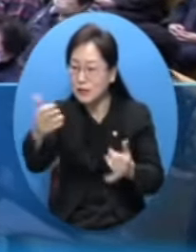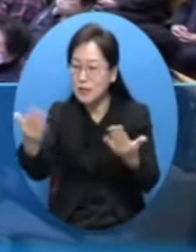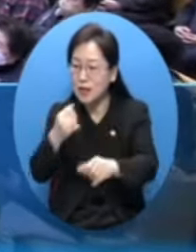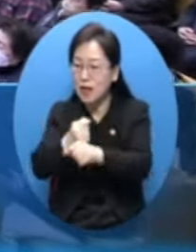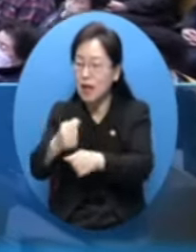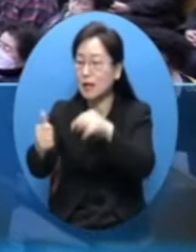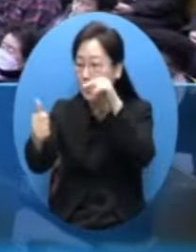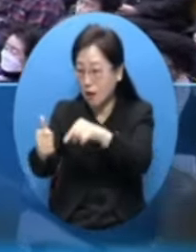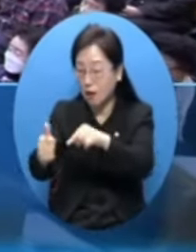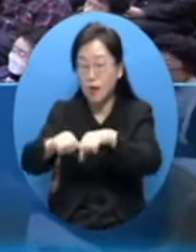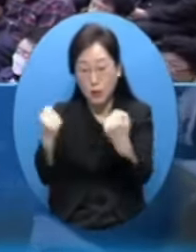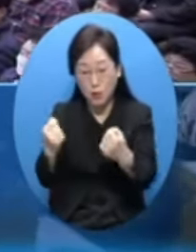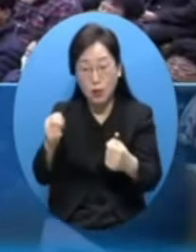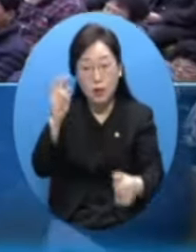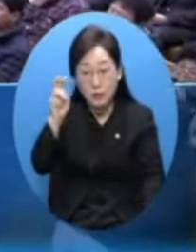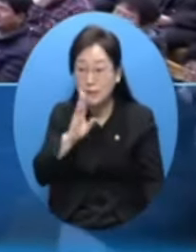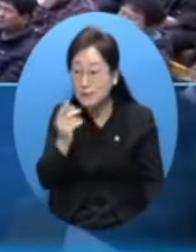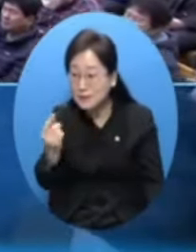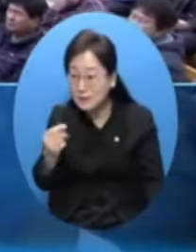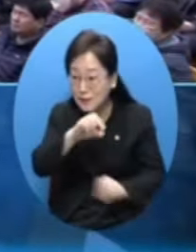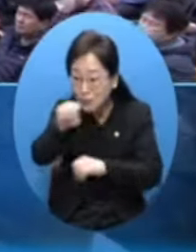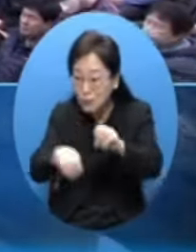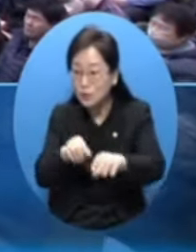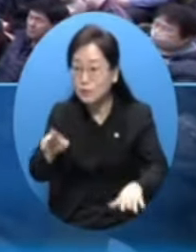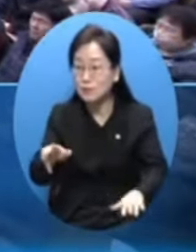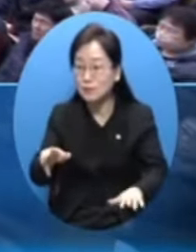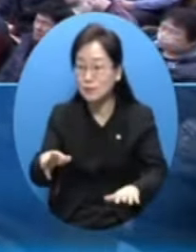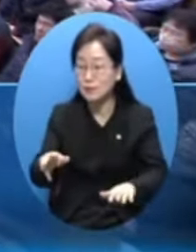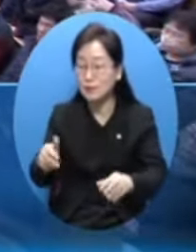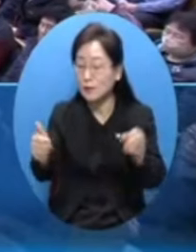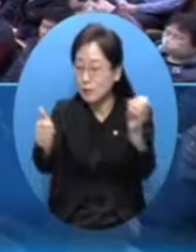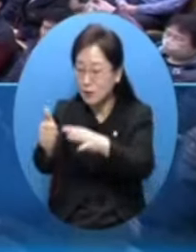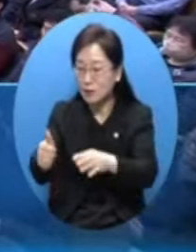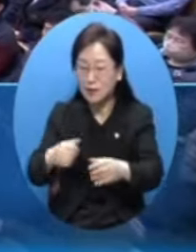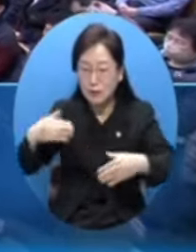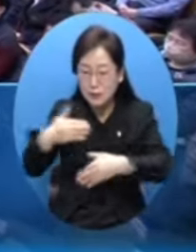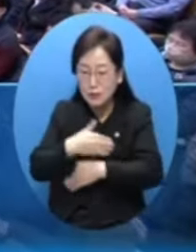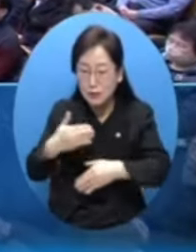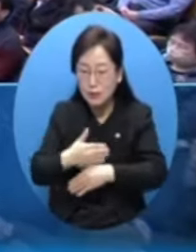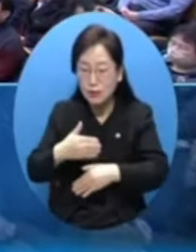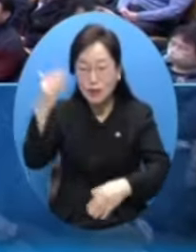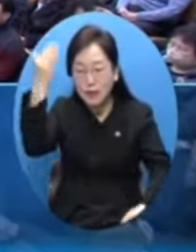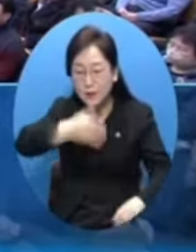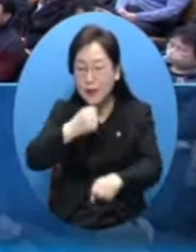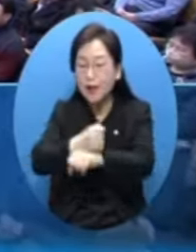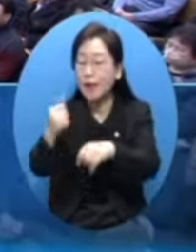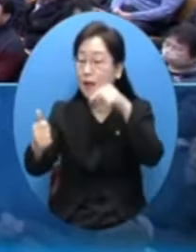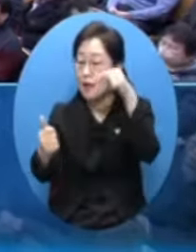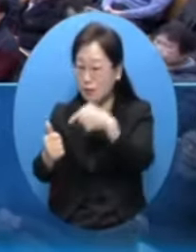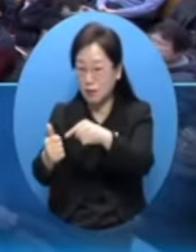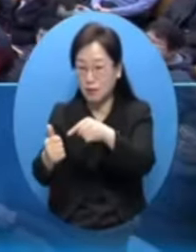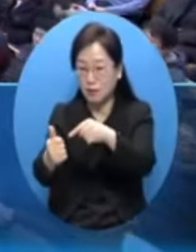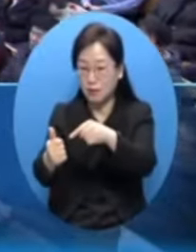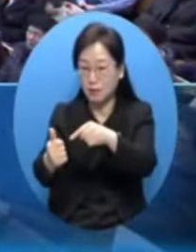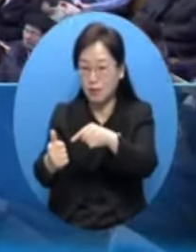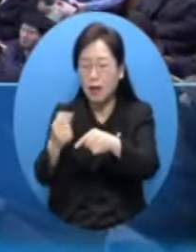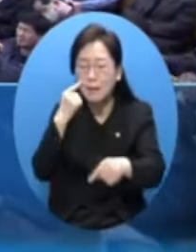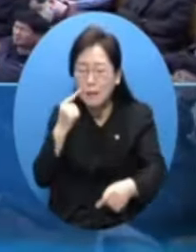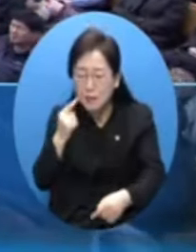행하지 아니하였으리이까? 하물며 당신에게 이르기를 씻어 깨끗하게 하라 함이리이까 하니.